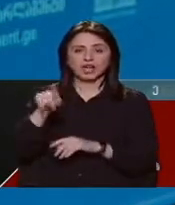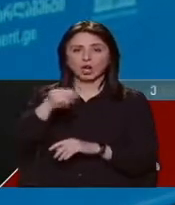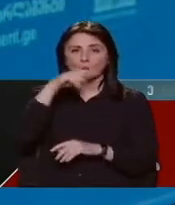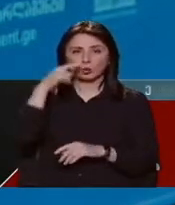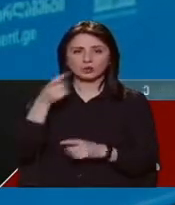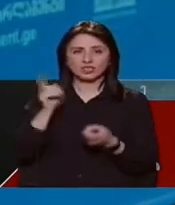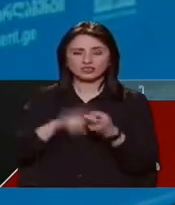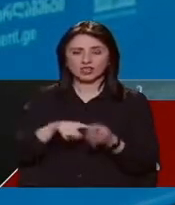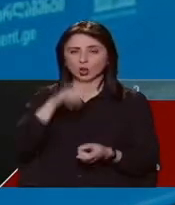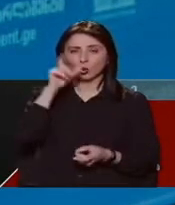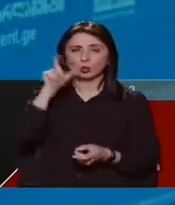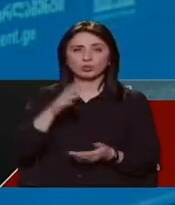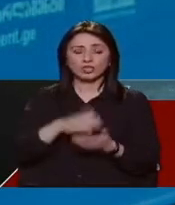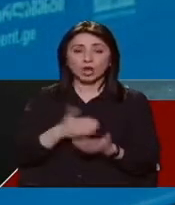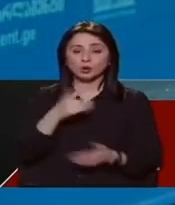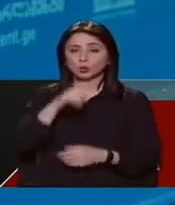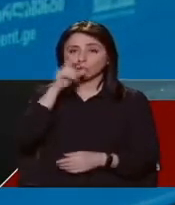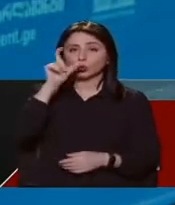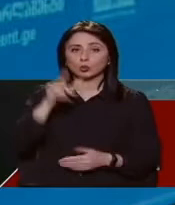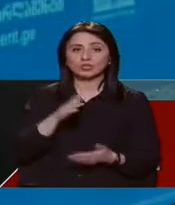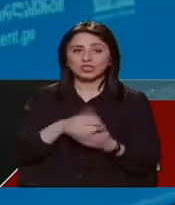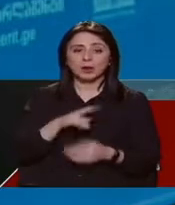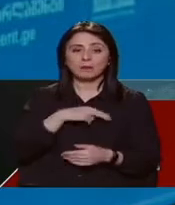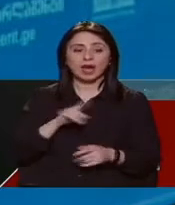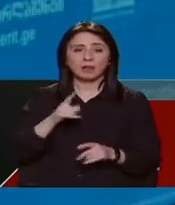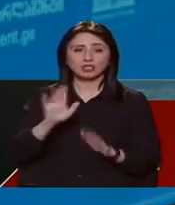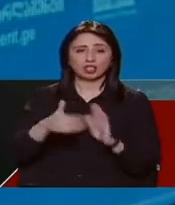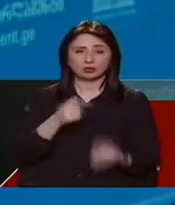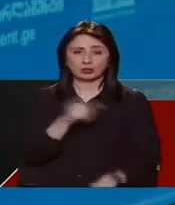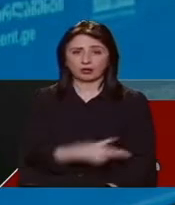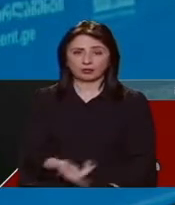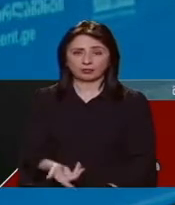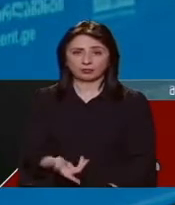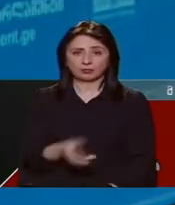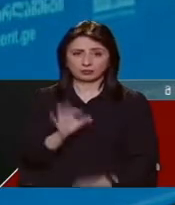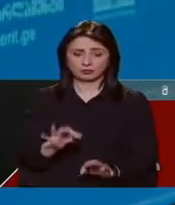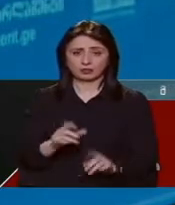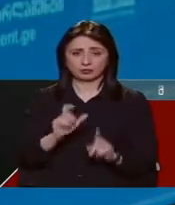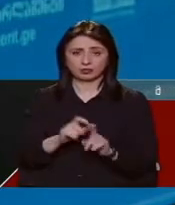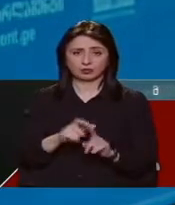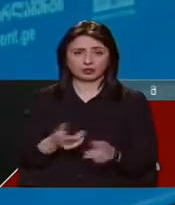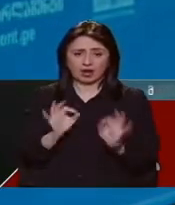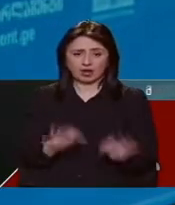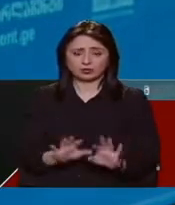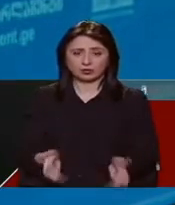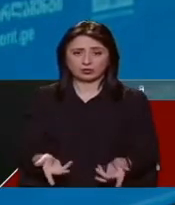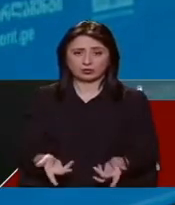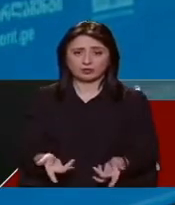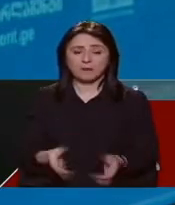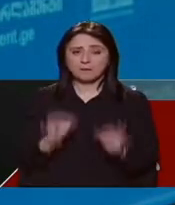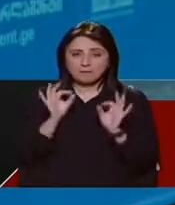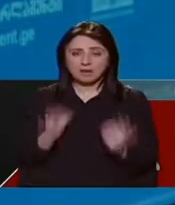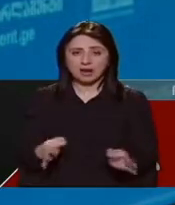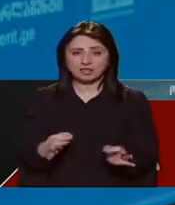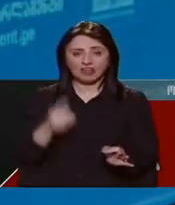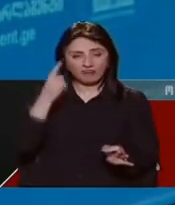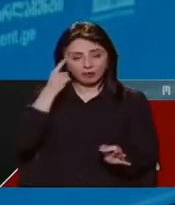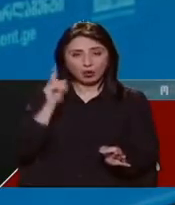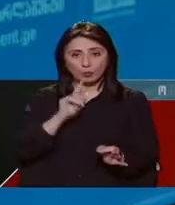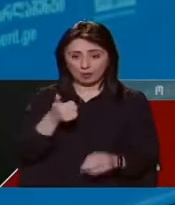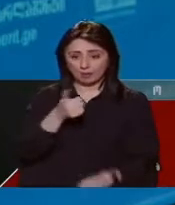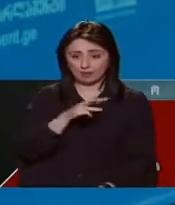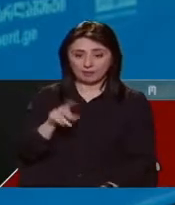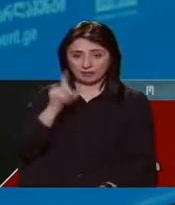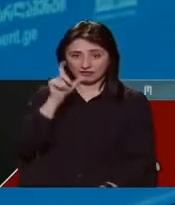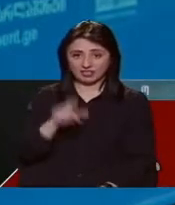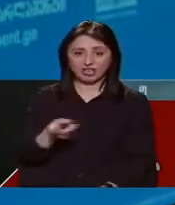დაუსვან. მე უბრალოდ ლოგიკურად არათანწყობილი მგონია, როდესაც რაღაც მართლა ფიქრობ, რომ